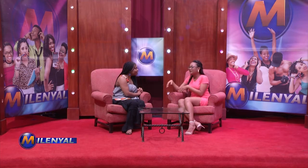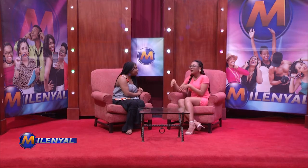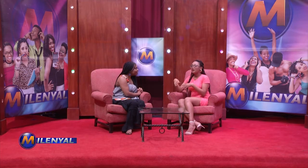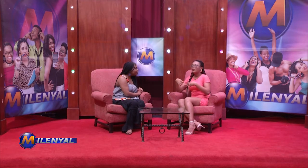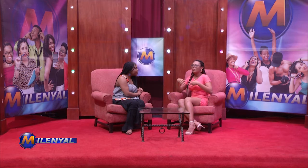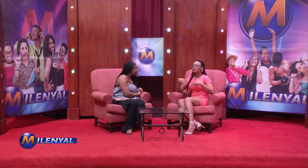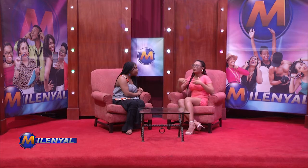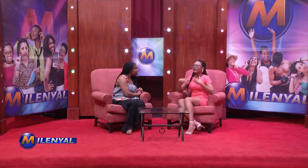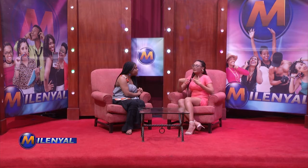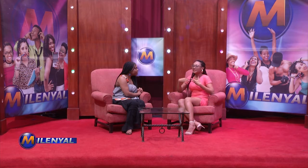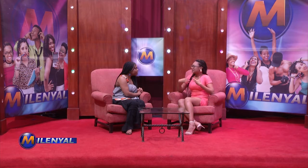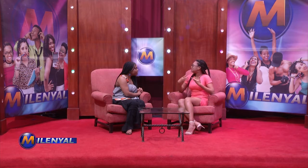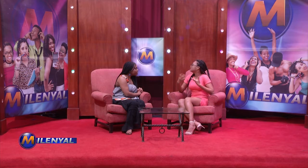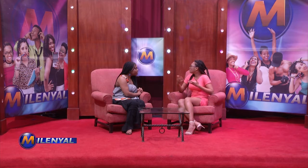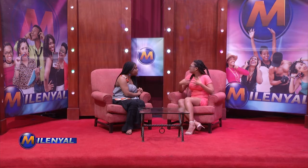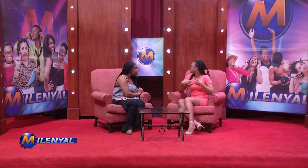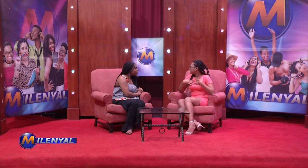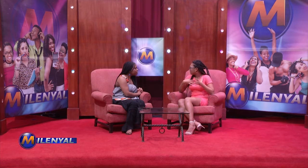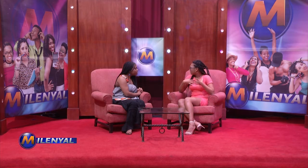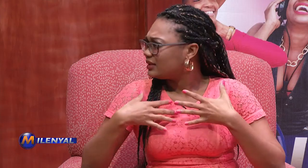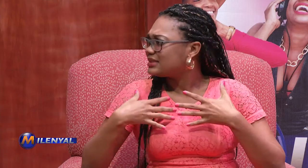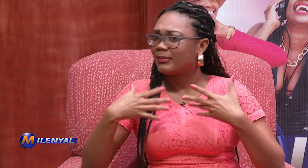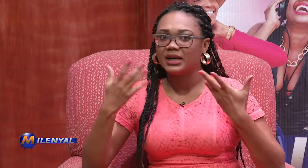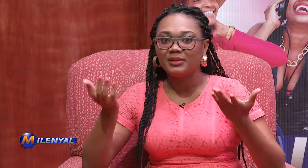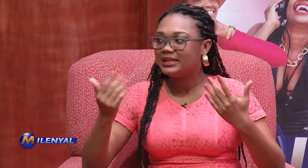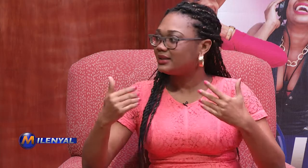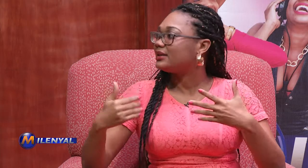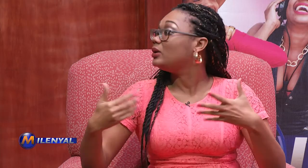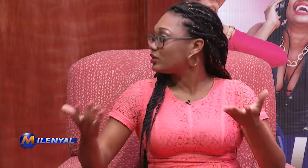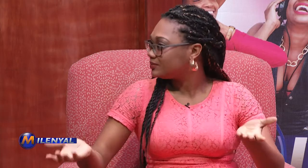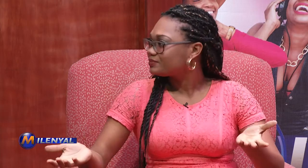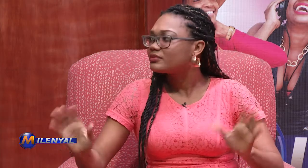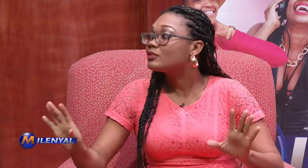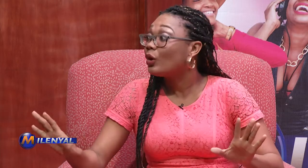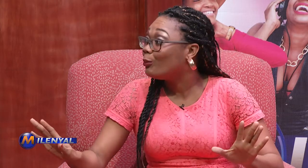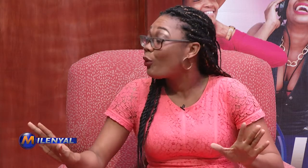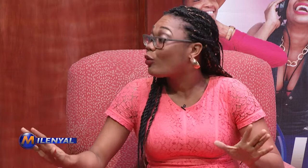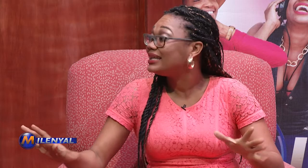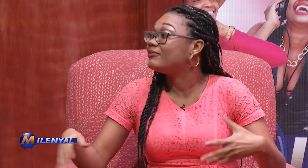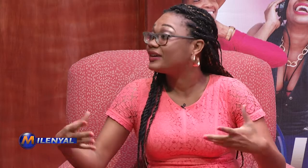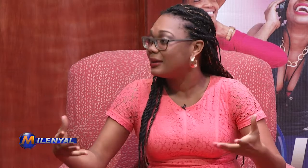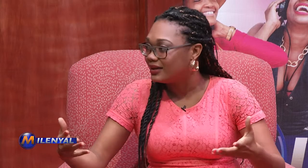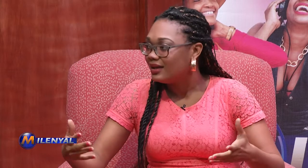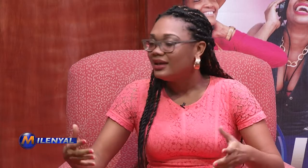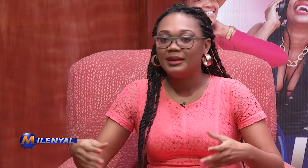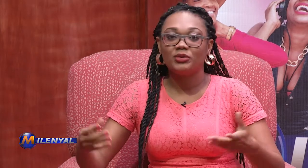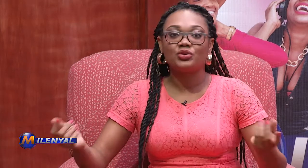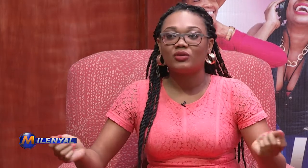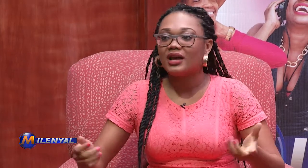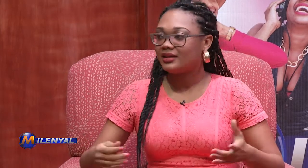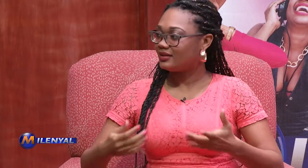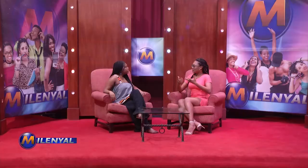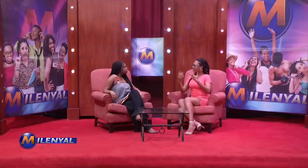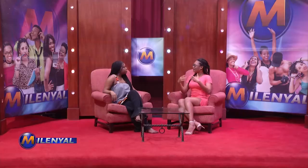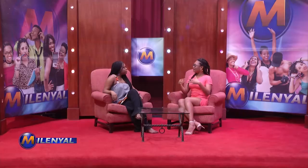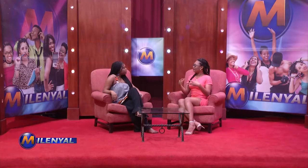aussi, je pense que vraiment, j'ai un style, moi, un style, moi, qui s'aime, mais qui voit tabac tête. Non, beaucoup qu'on aime vraiment. Okay. Et puis, du coup,